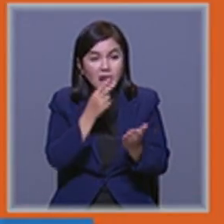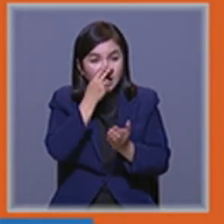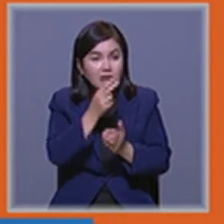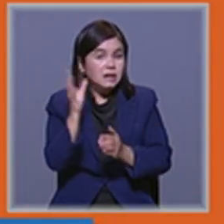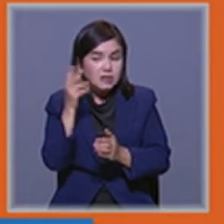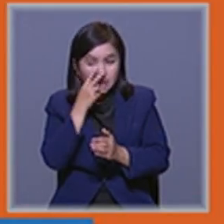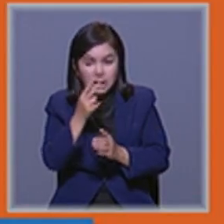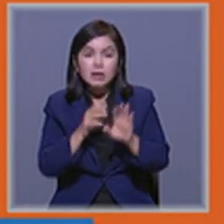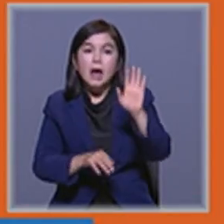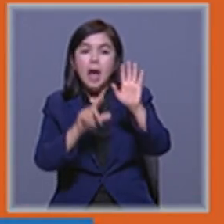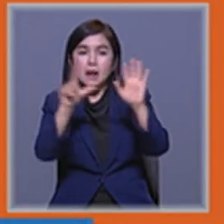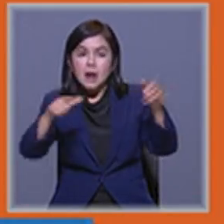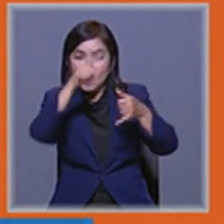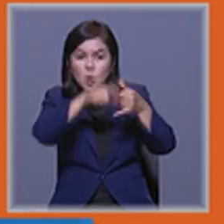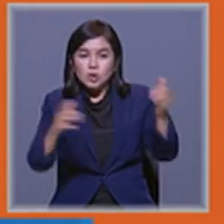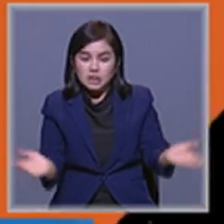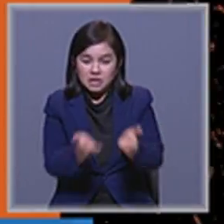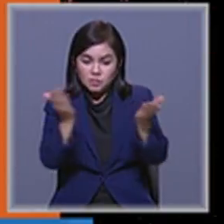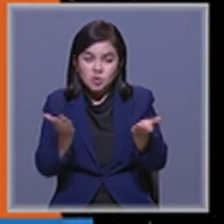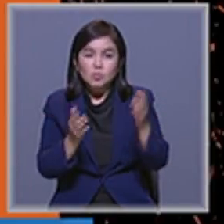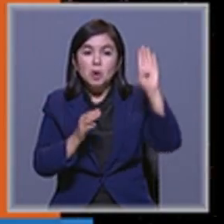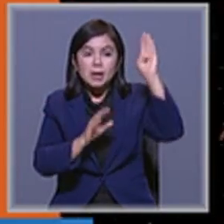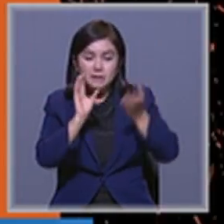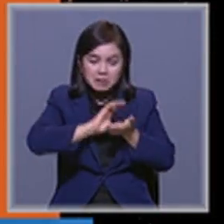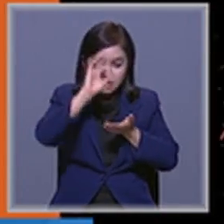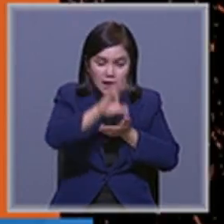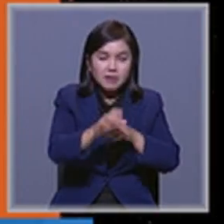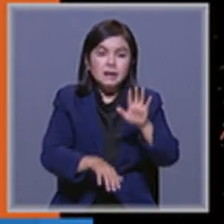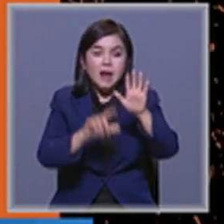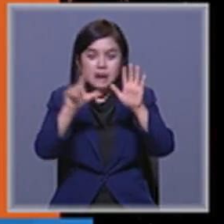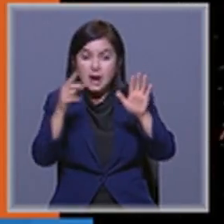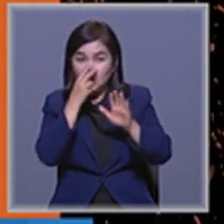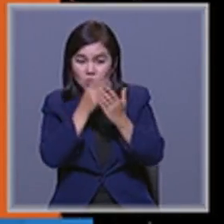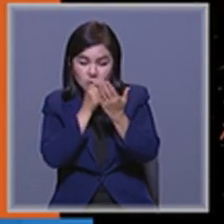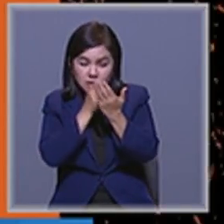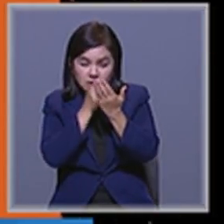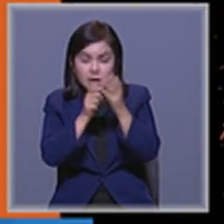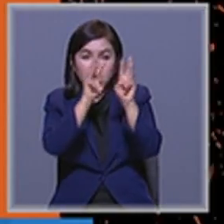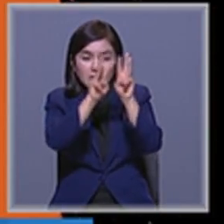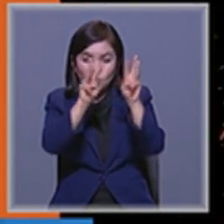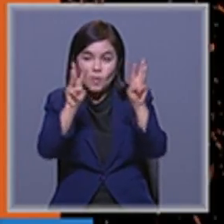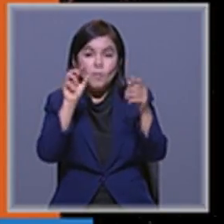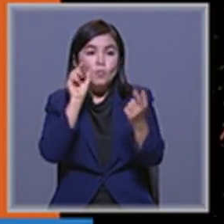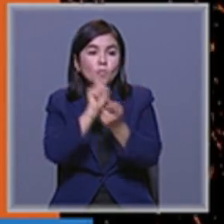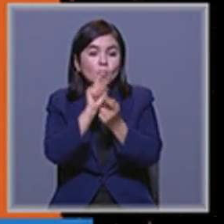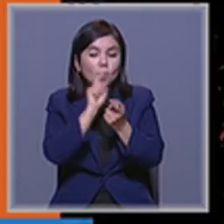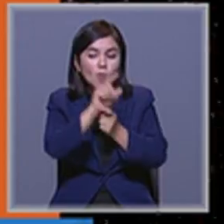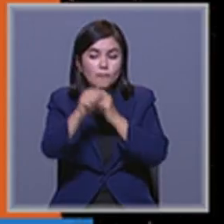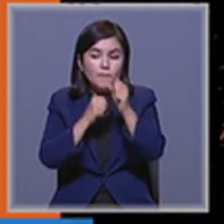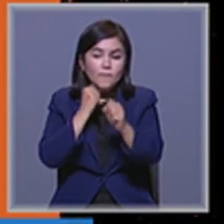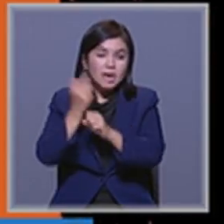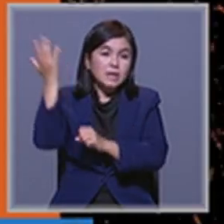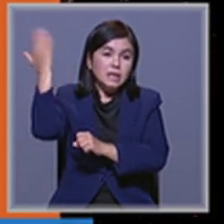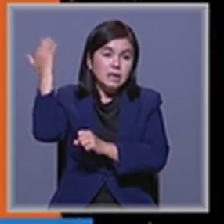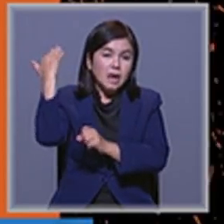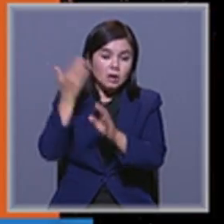บาทต่อรายต่อบริษัทนะครับผมเปิดจาก Google นะครับไปพบว่าในปีที่แล้วนะ